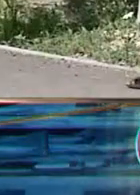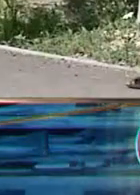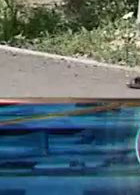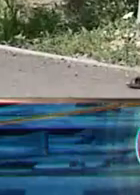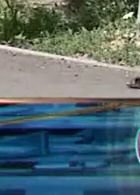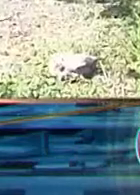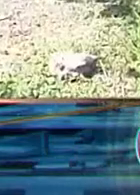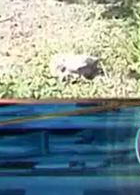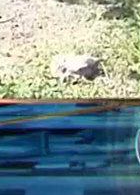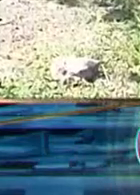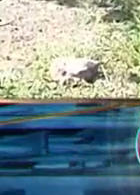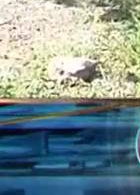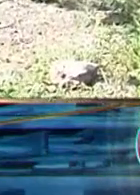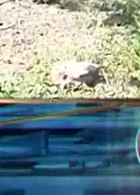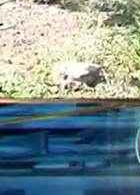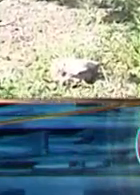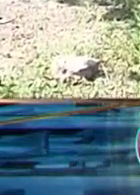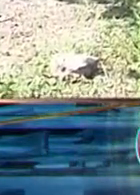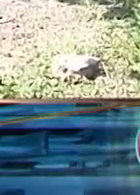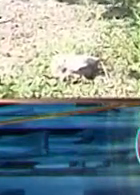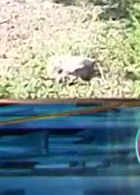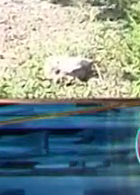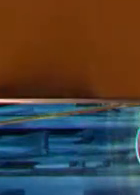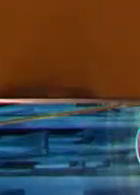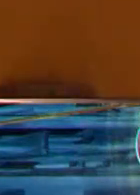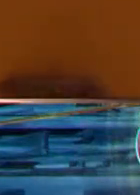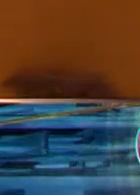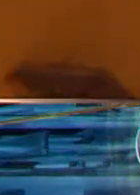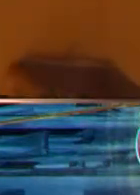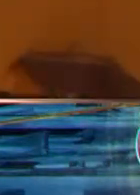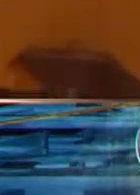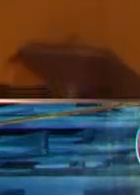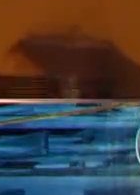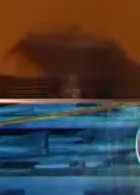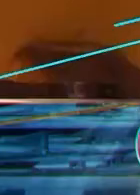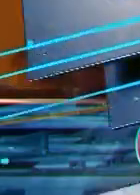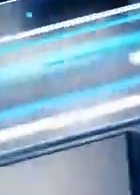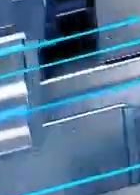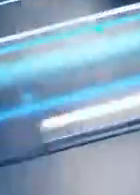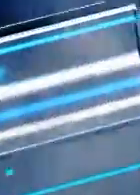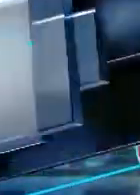Газуем. Более 12 тысяч абонентов в Талдыкургане подключены к голубому топливу.